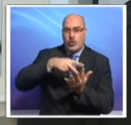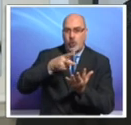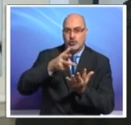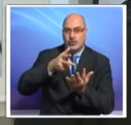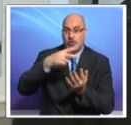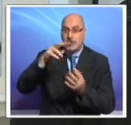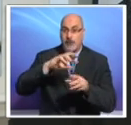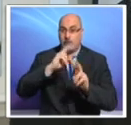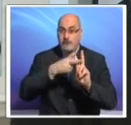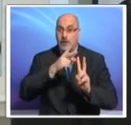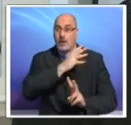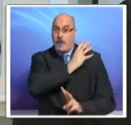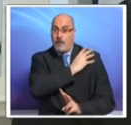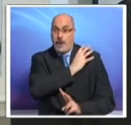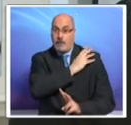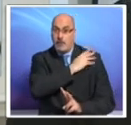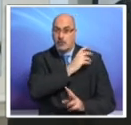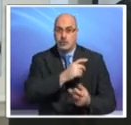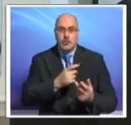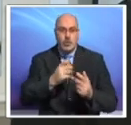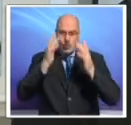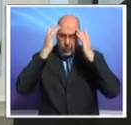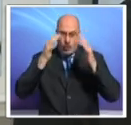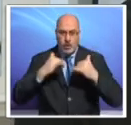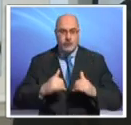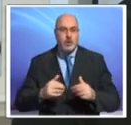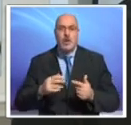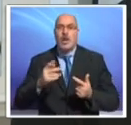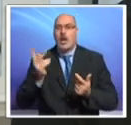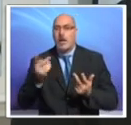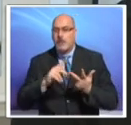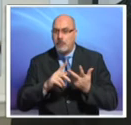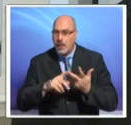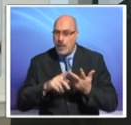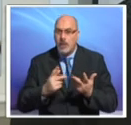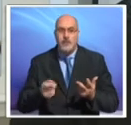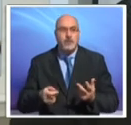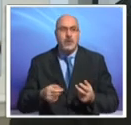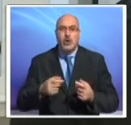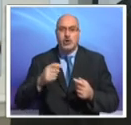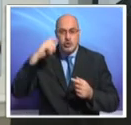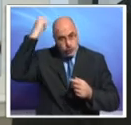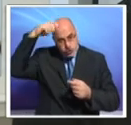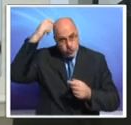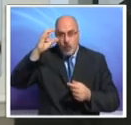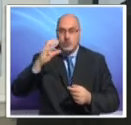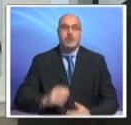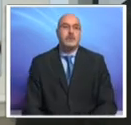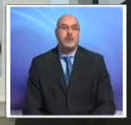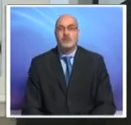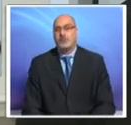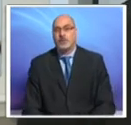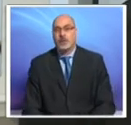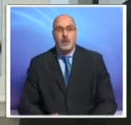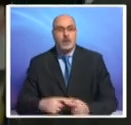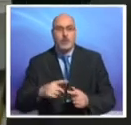رقصات من تراث الجزائر، منها قبائلي، منها الشاوي، منها الصف اللي هو